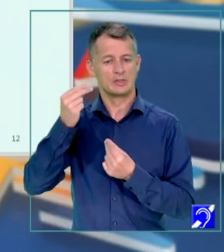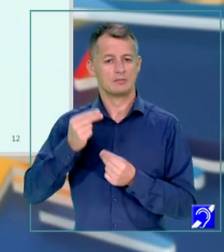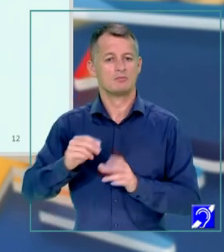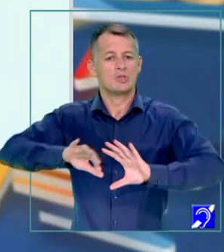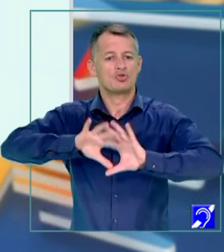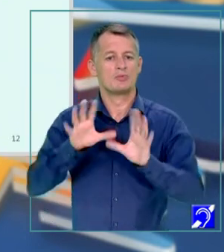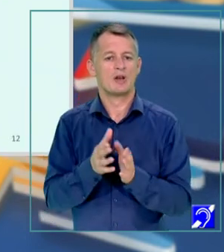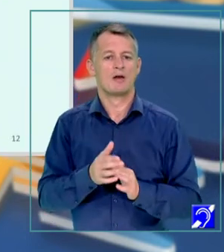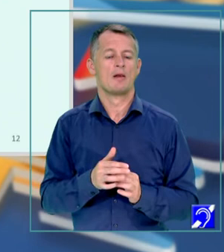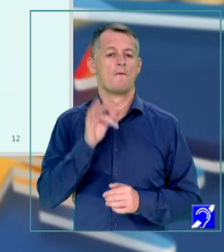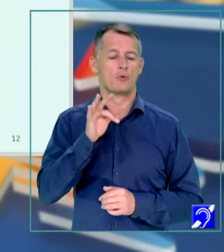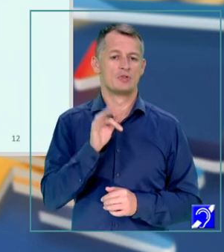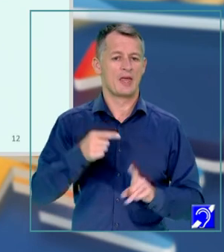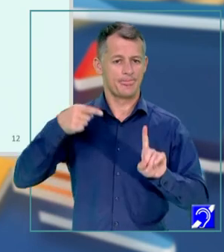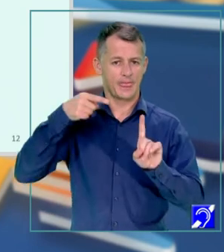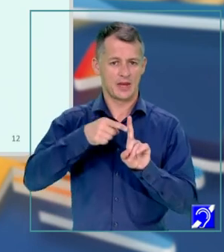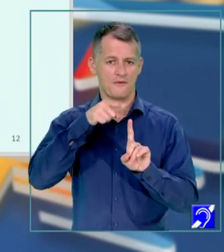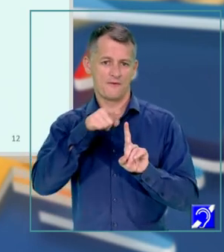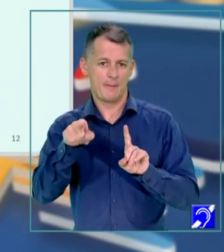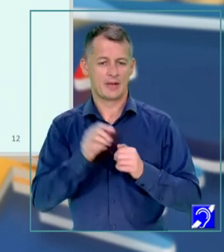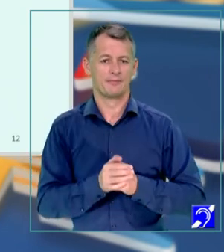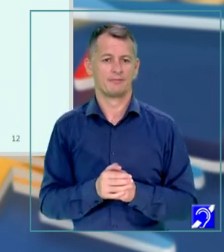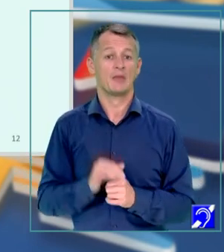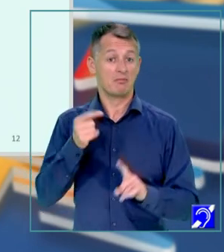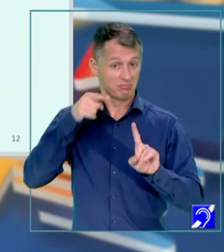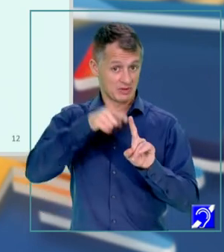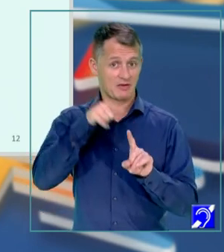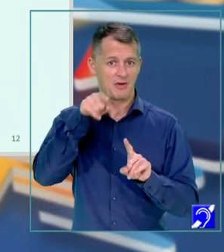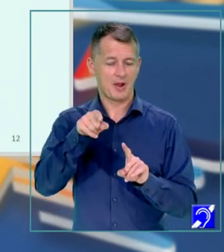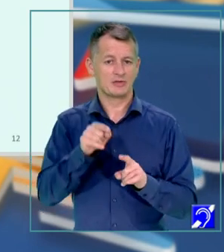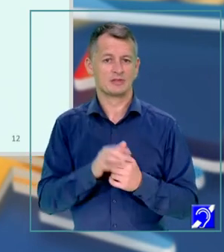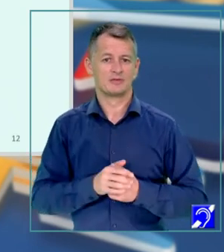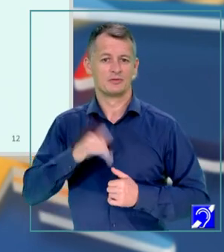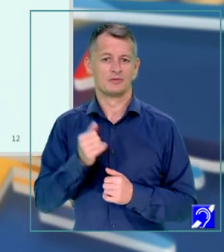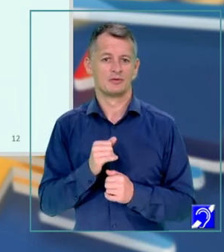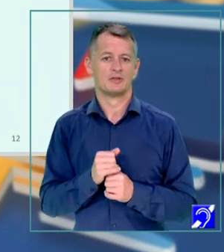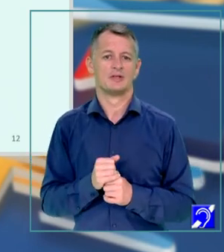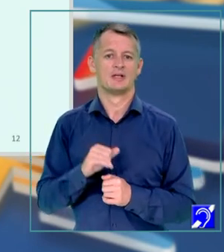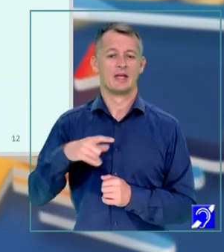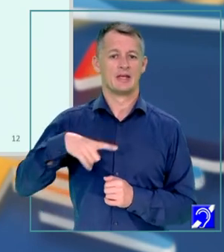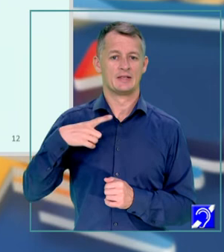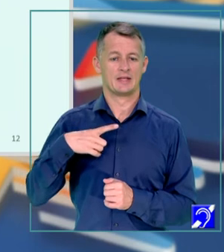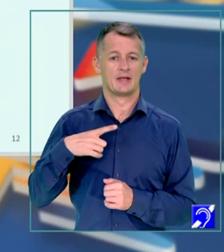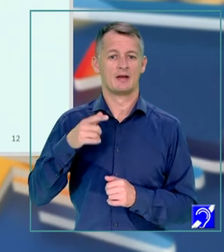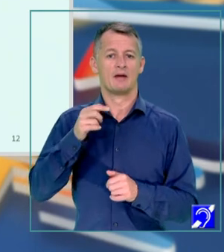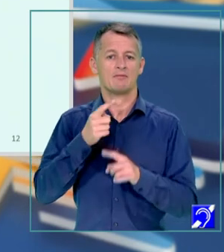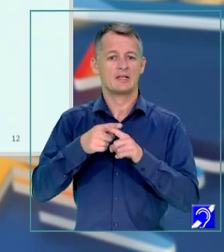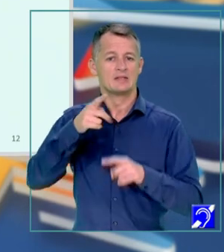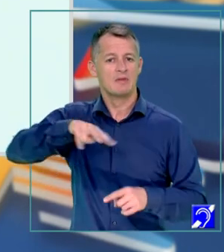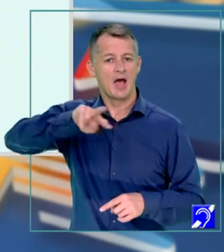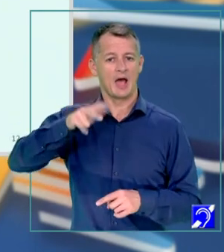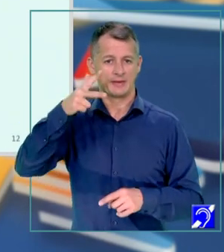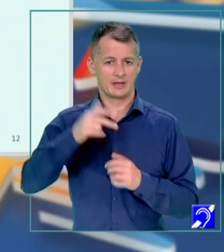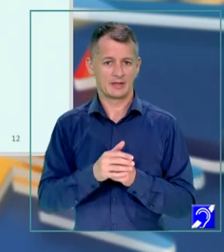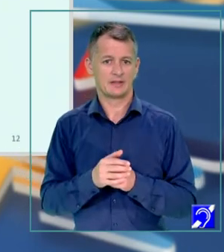la funcțiile derivabile derivatele sa funcție mare derivate lui x la a treia este am avut în tabelul de mai sus